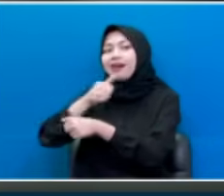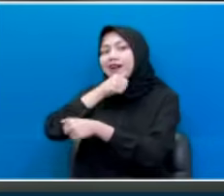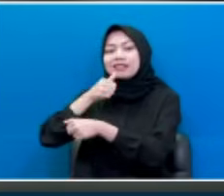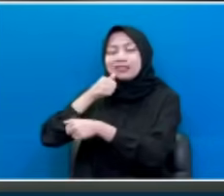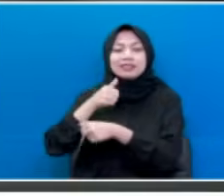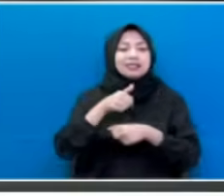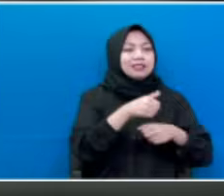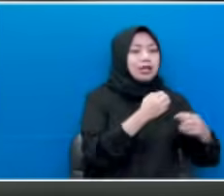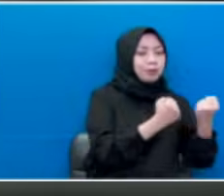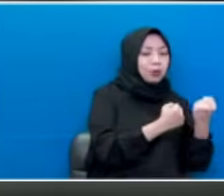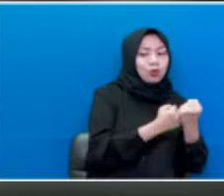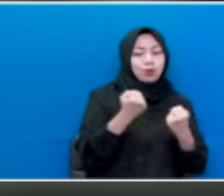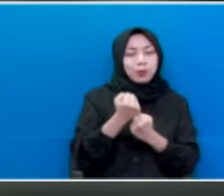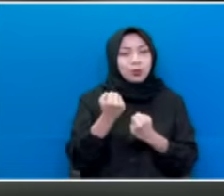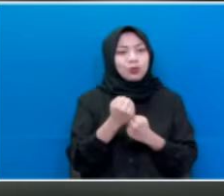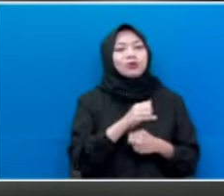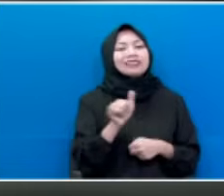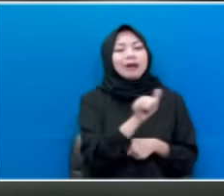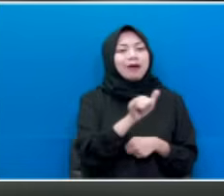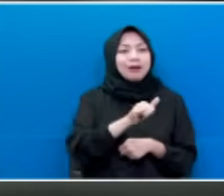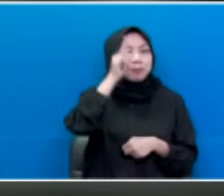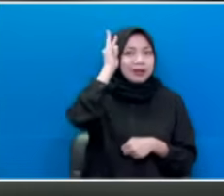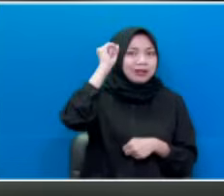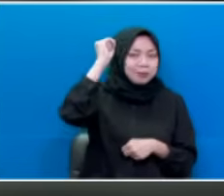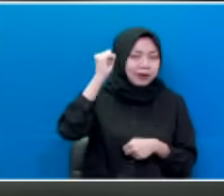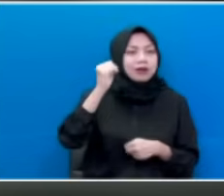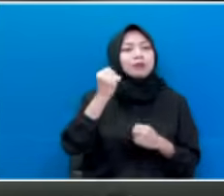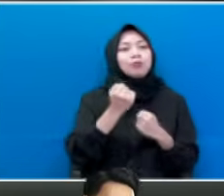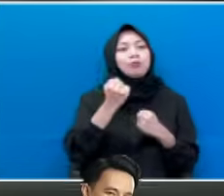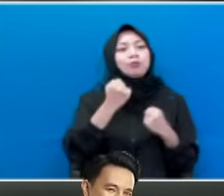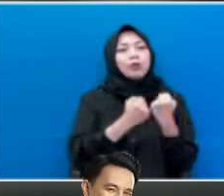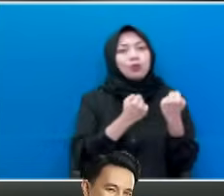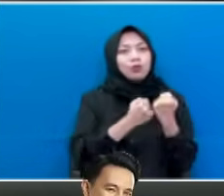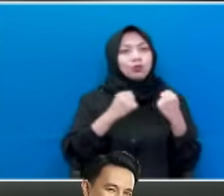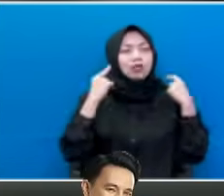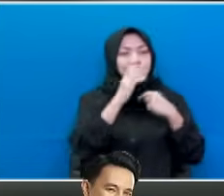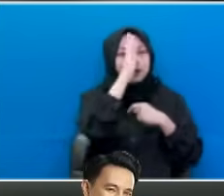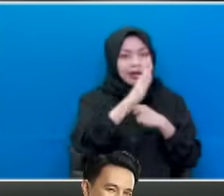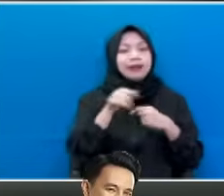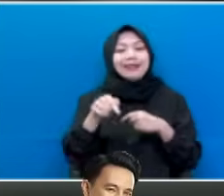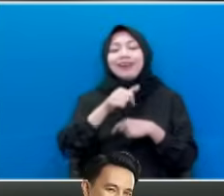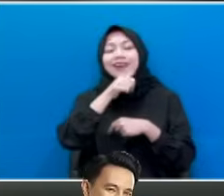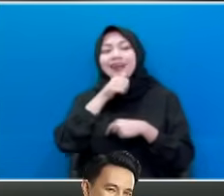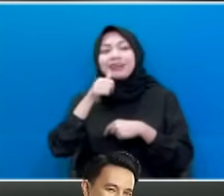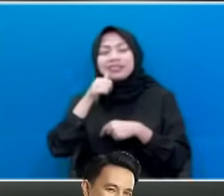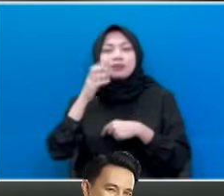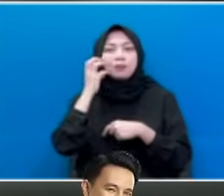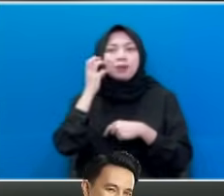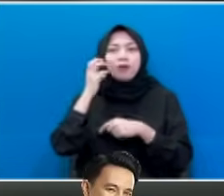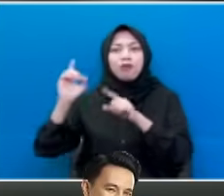basisnya sama PDIP Jawa Tengah sedangkan Pak Prabowo dan Pakis itu